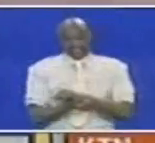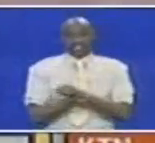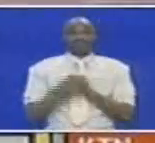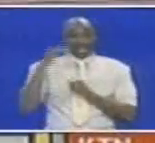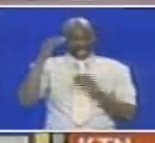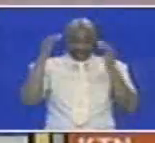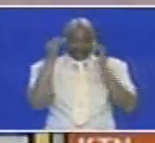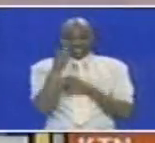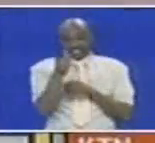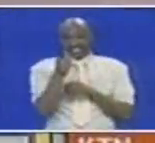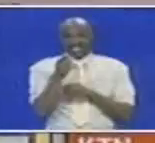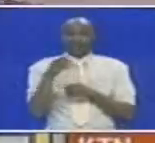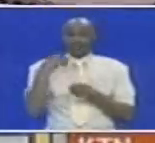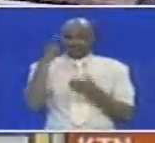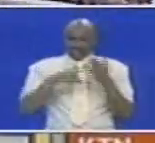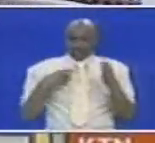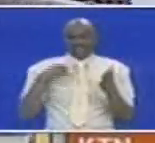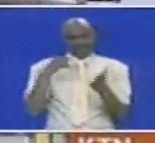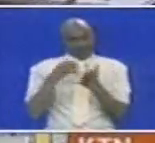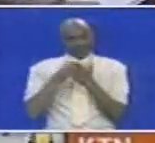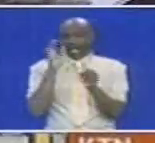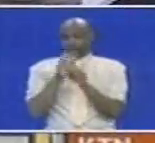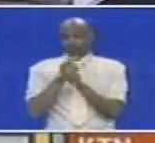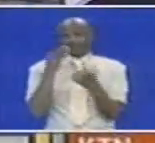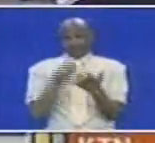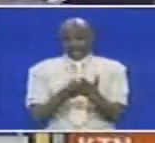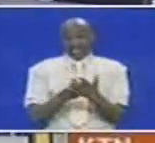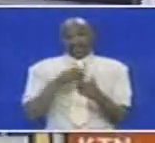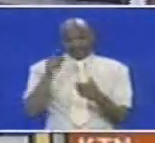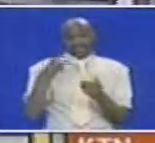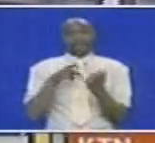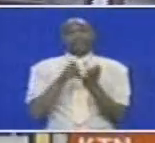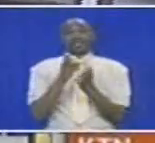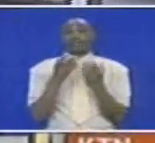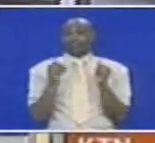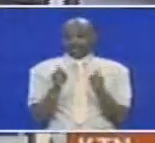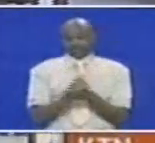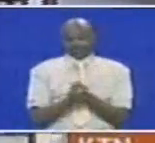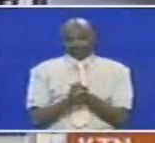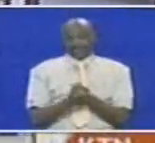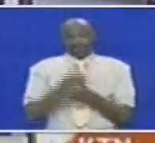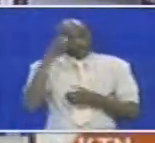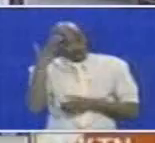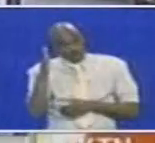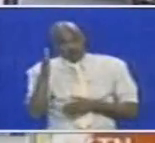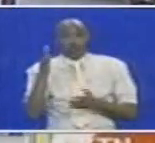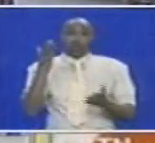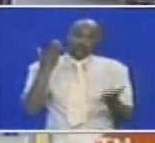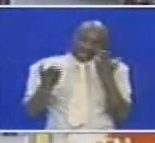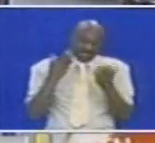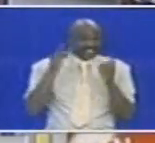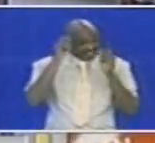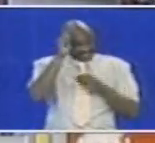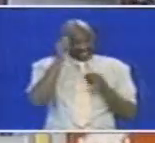uliohusu kiasi kikubwa cha fedha ambacho kimeshawahi kupeanwa. Haijulikani iwapo uamuzi huu wa